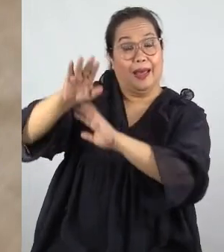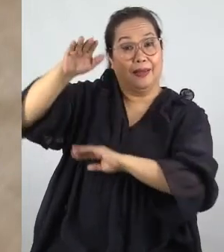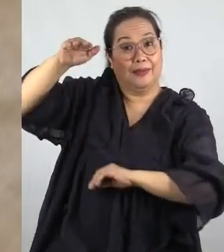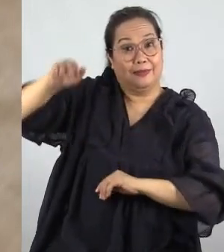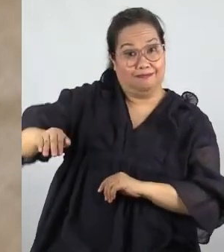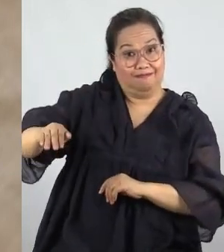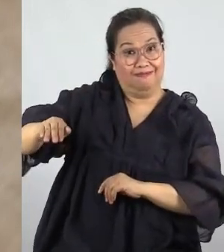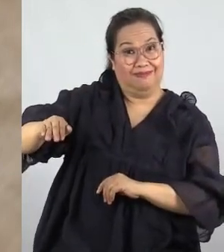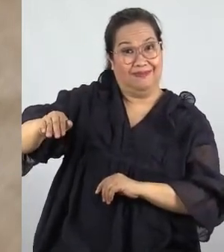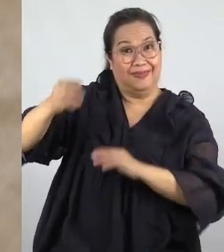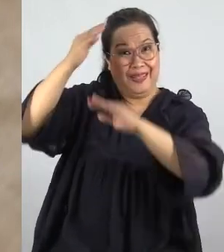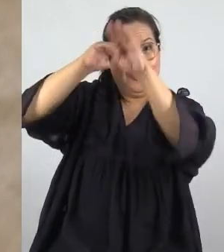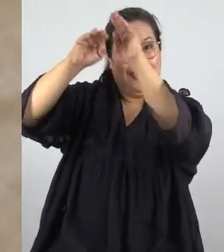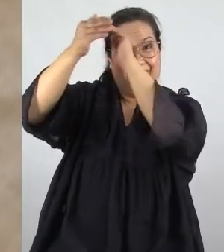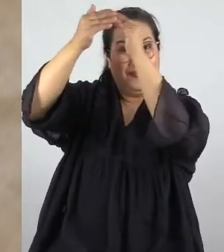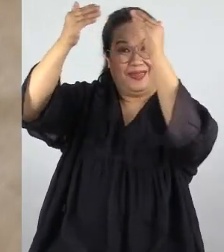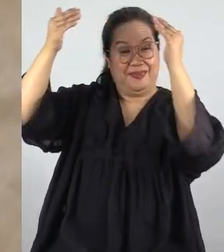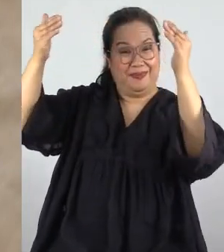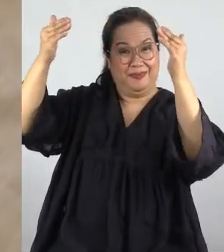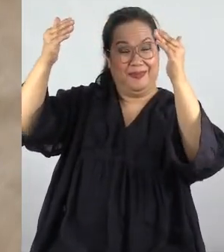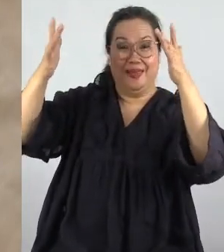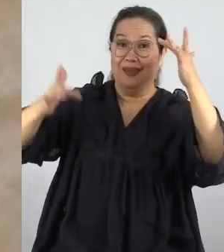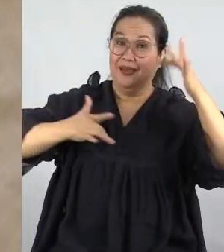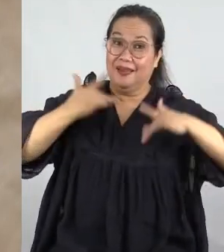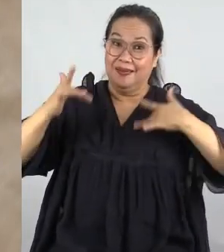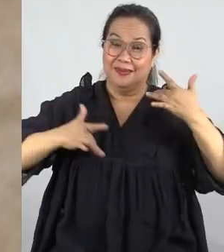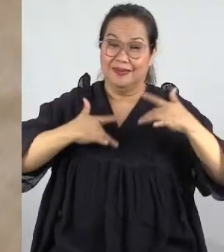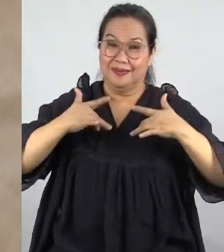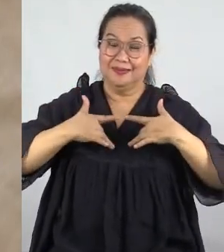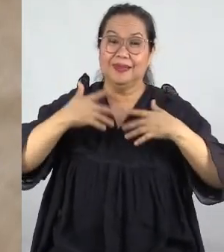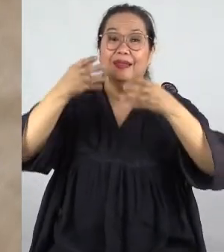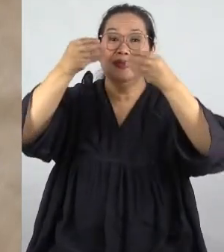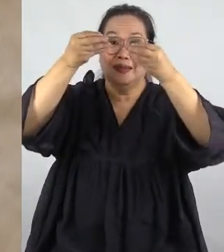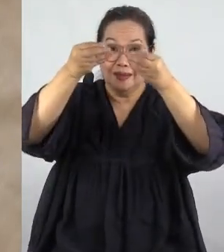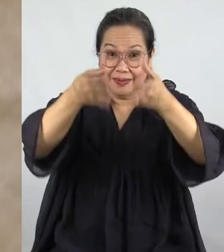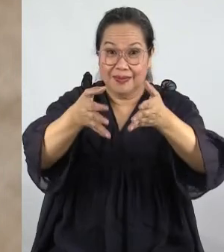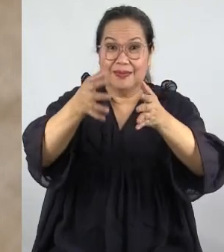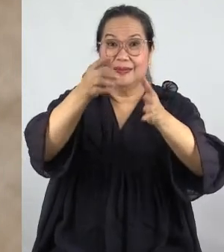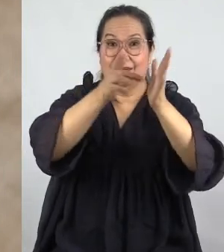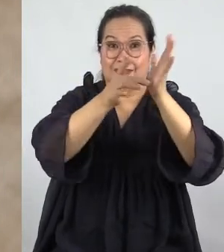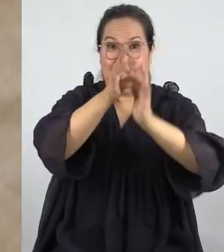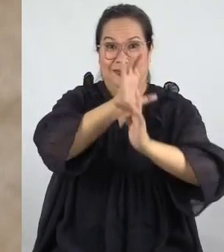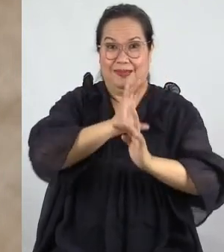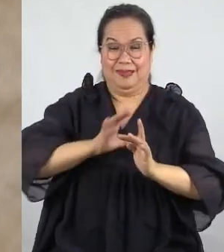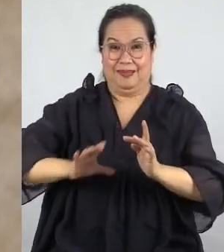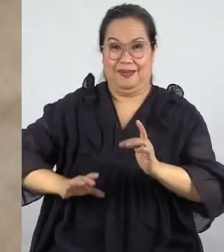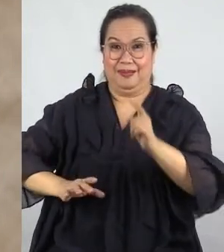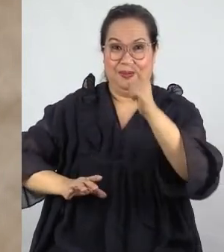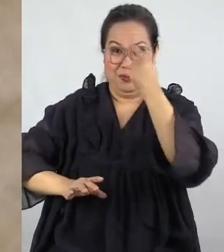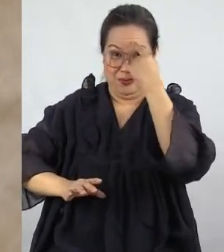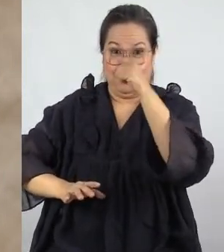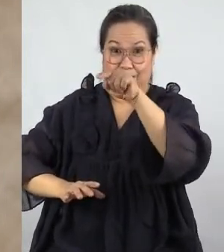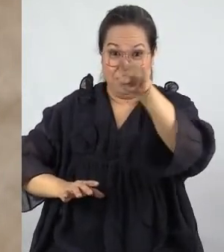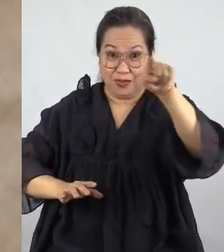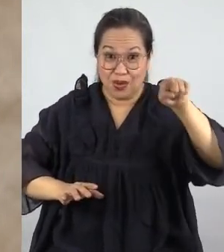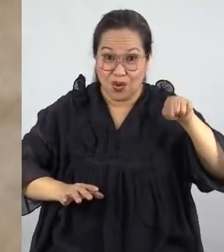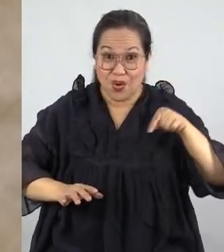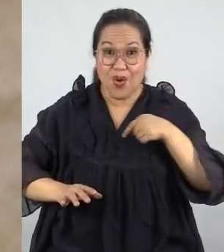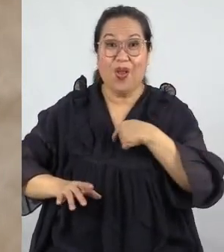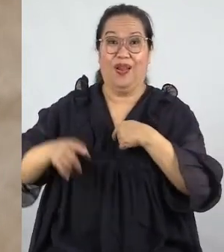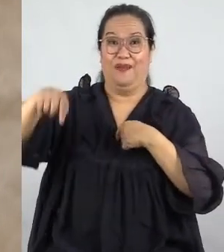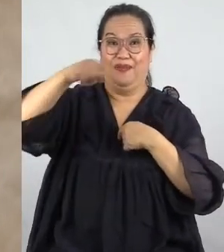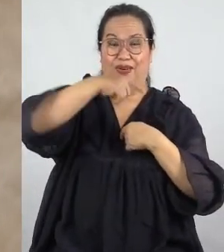kalangitan. Ang kagalakan na ito ay niloob din ni Kristo Jesus para sa lahat ng susunod sa